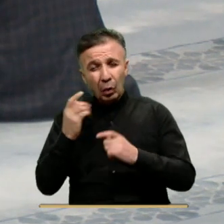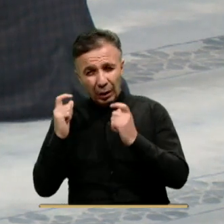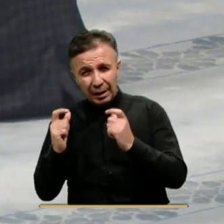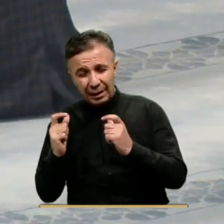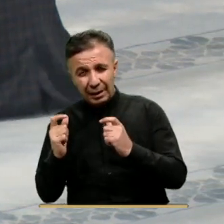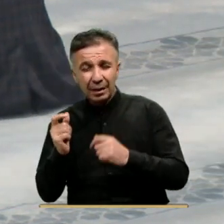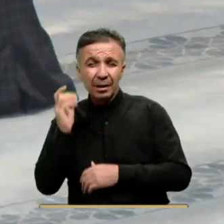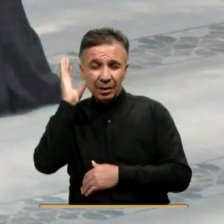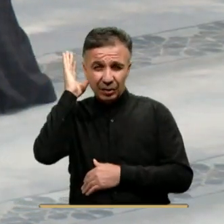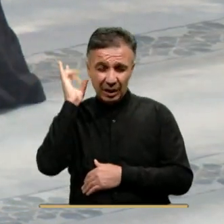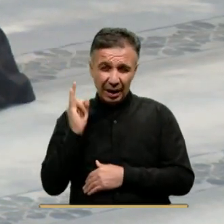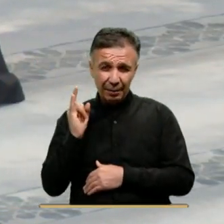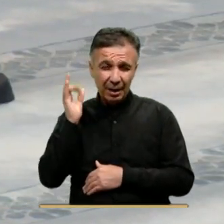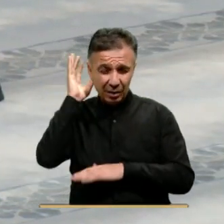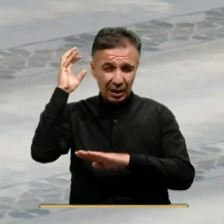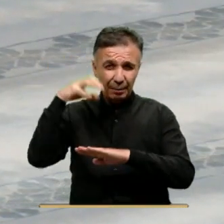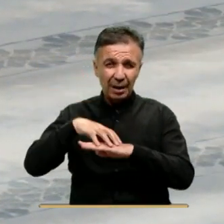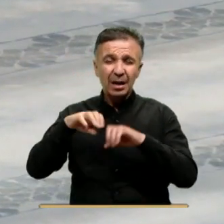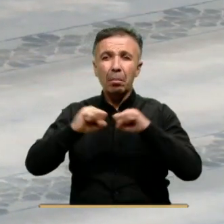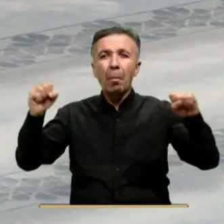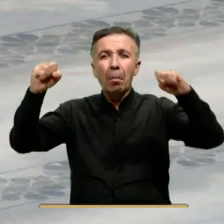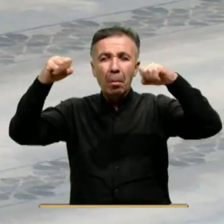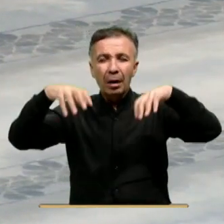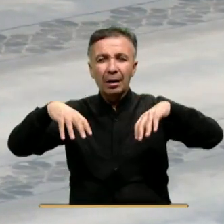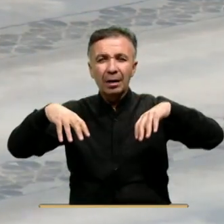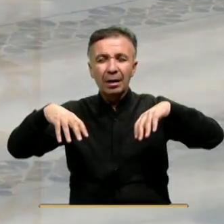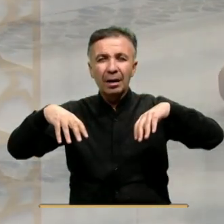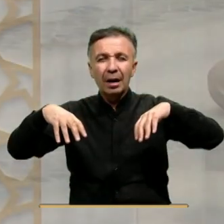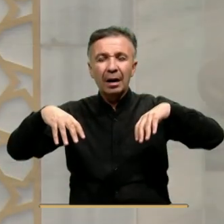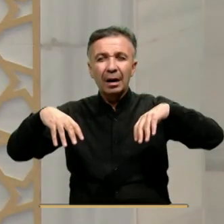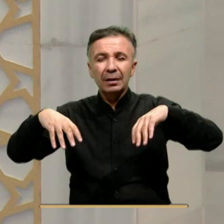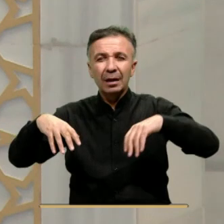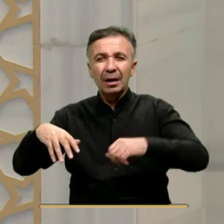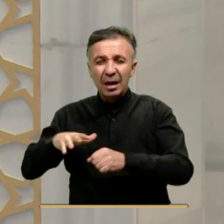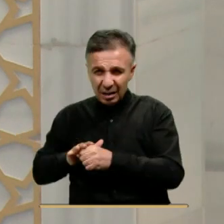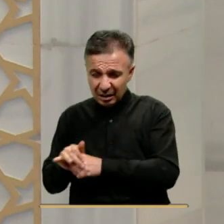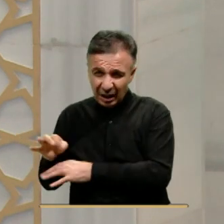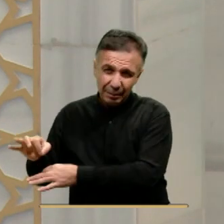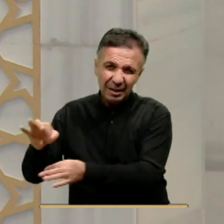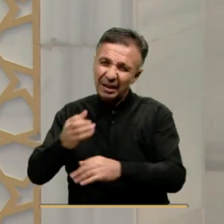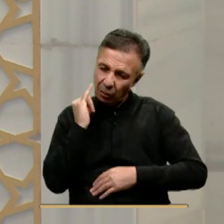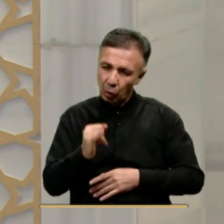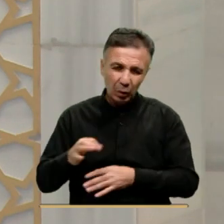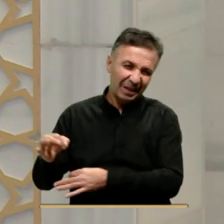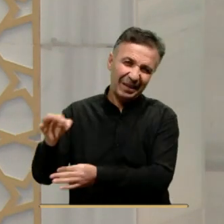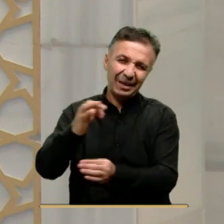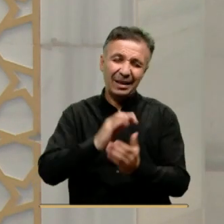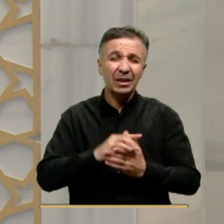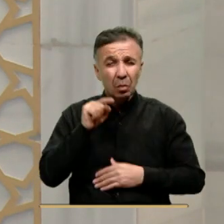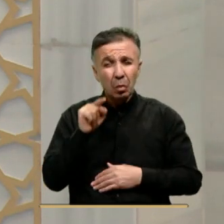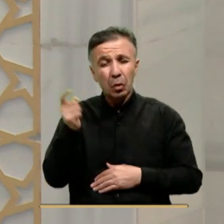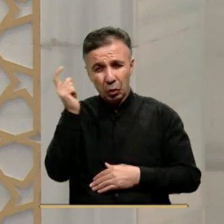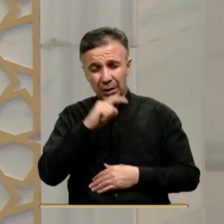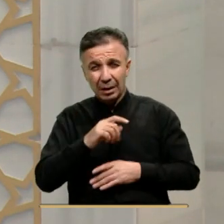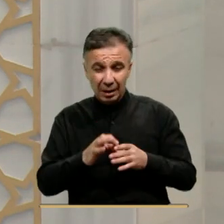mabetlerini bombalar imha eden Zalimler çamurlaşan insanlardır O yüzden